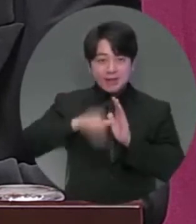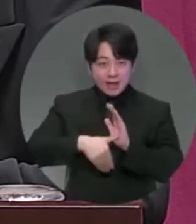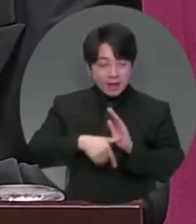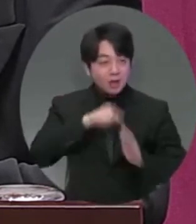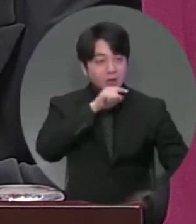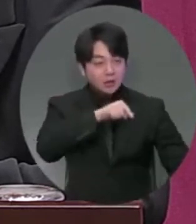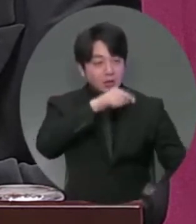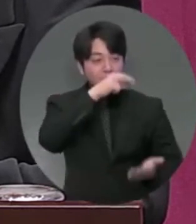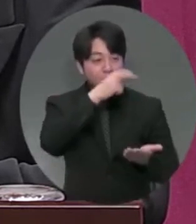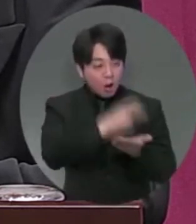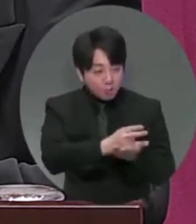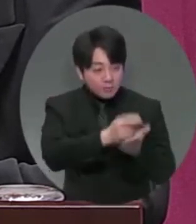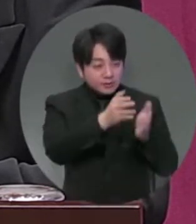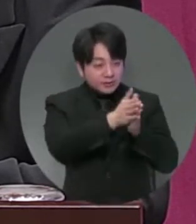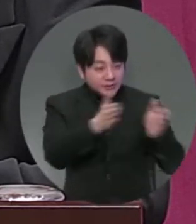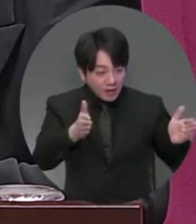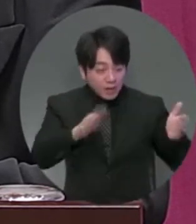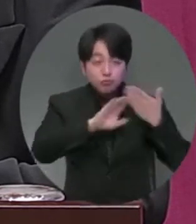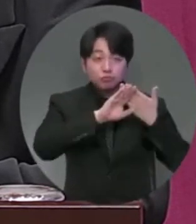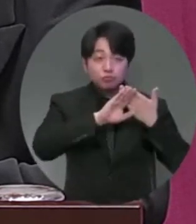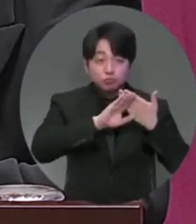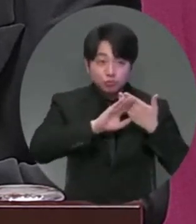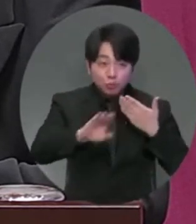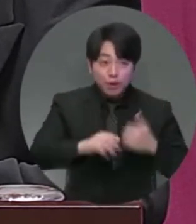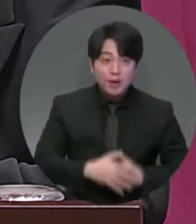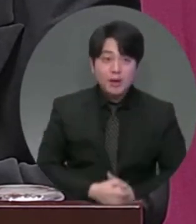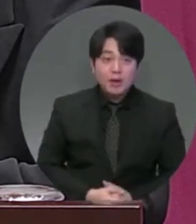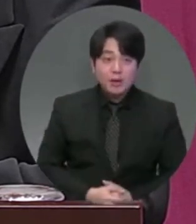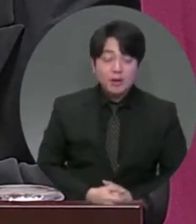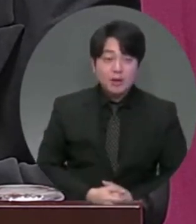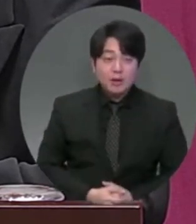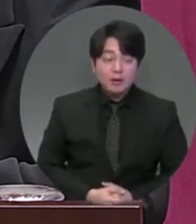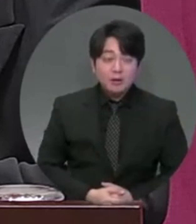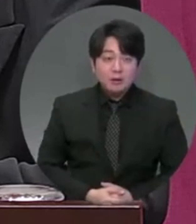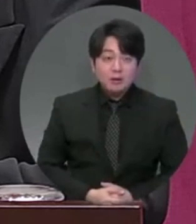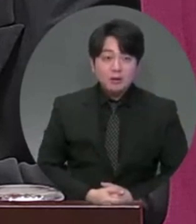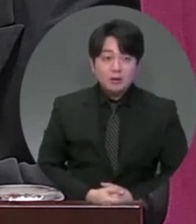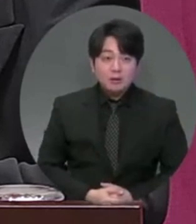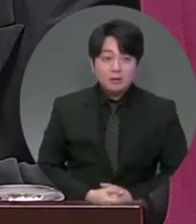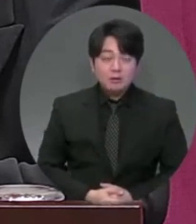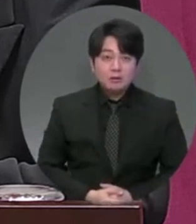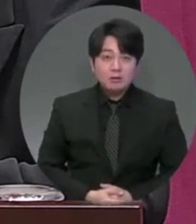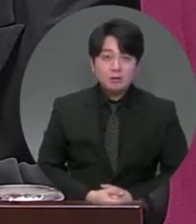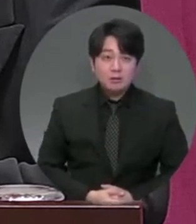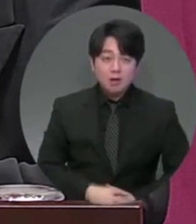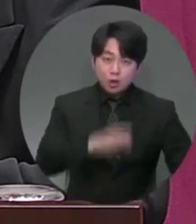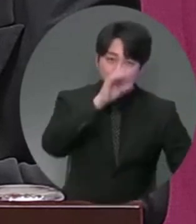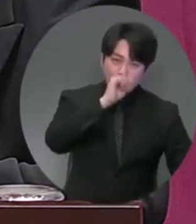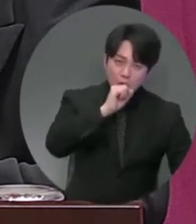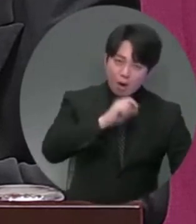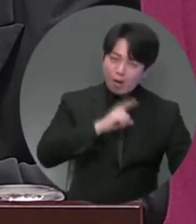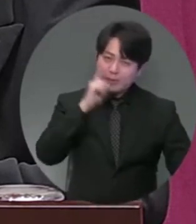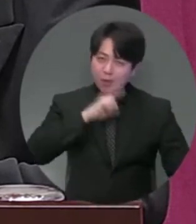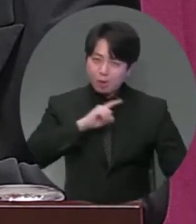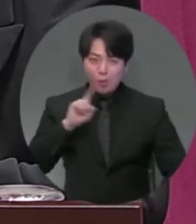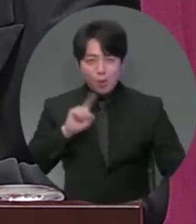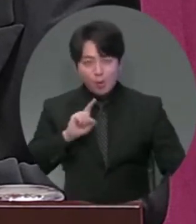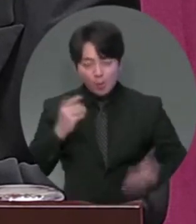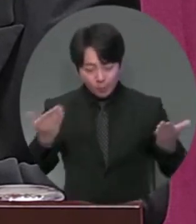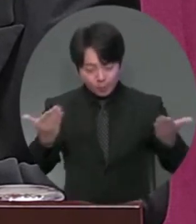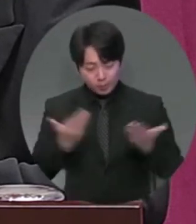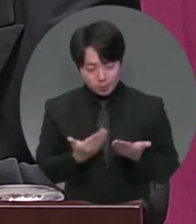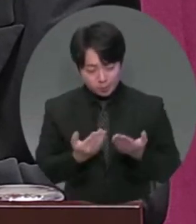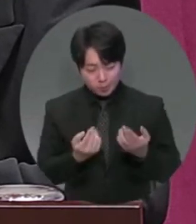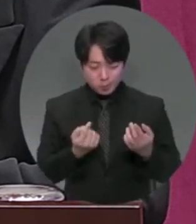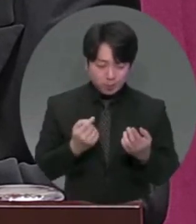말씀드리는 어떤 콘 나쁜 점 프로 그리고 좋은 점 말씀하시는 그런 것들을 비교 형량해 봐야 된다고 생각하는데